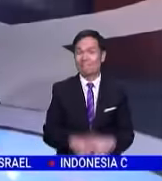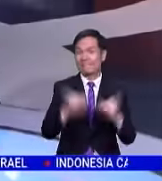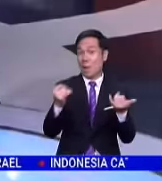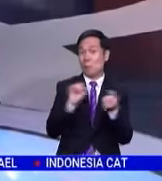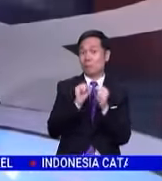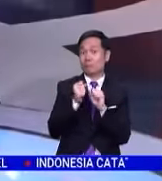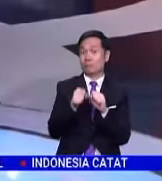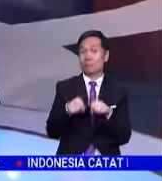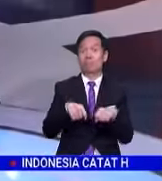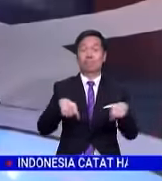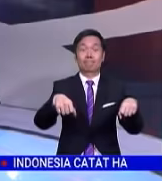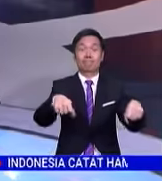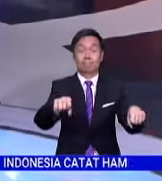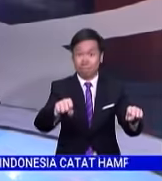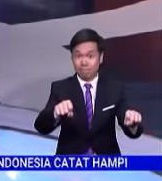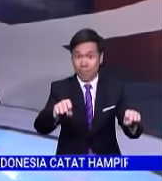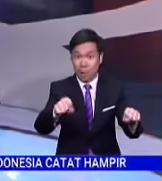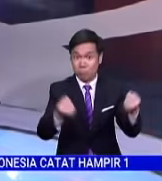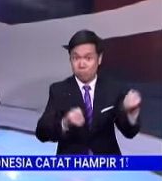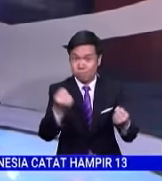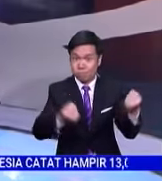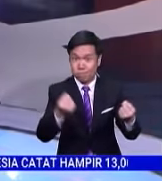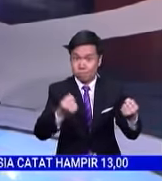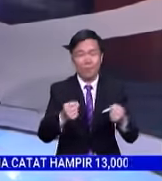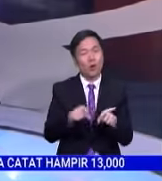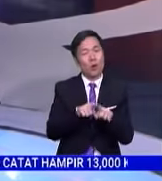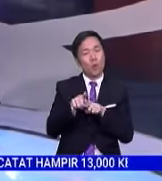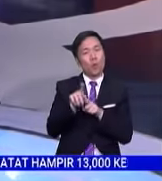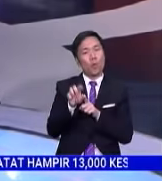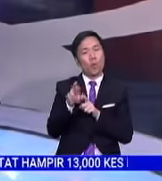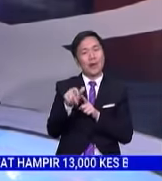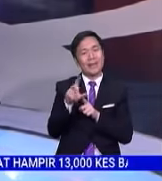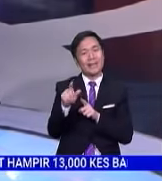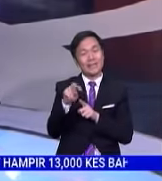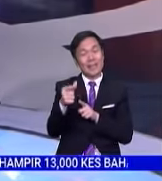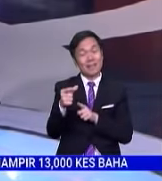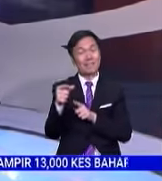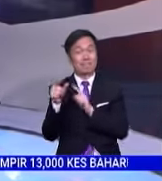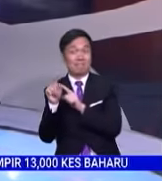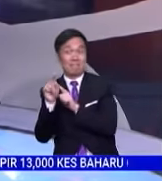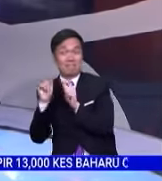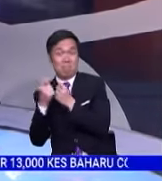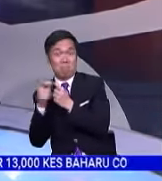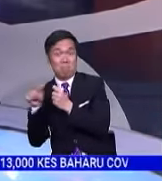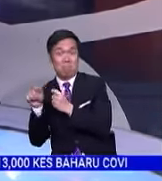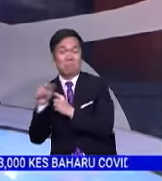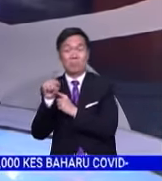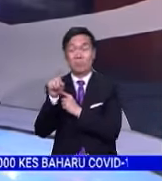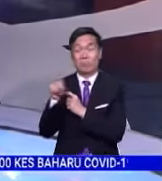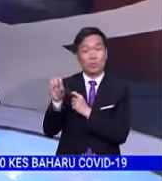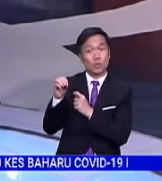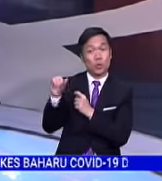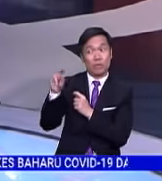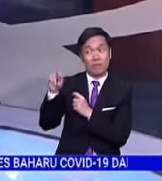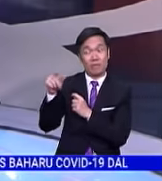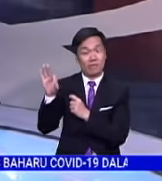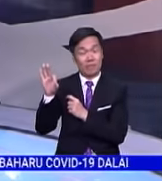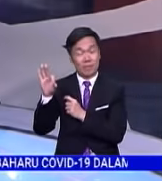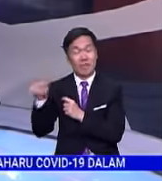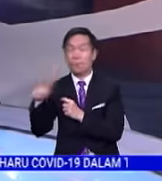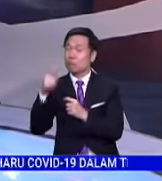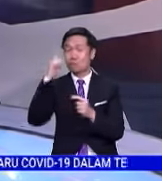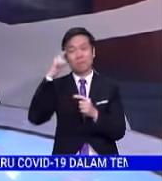Perkembangan sukan pemotoran, pengurus pasukan SIC Racing Team Zulfahmi Khairuddin optimis Sarapudin Azman berupaya mengembangkan kerjanya